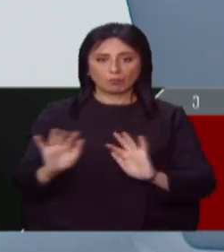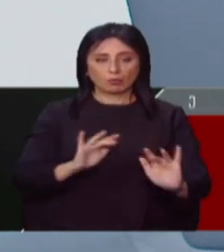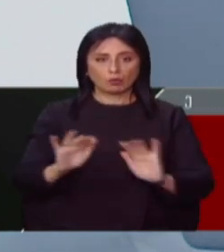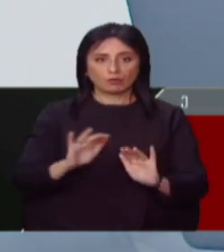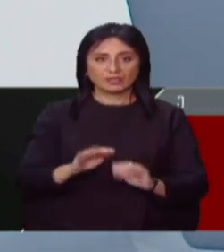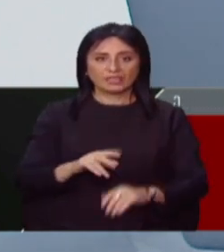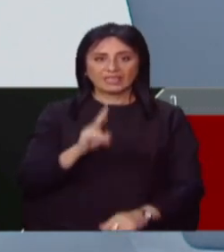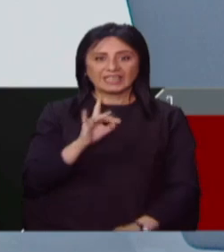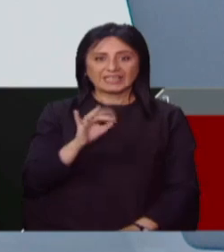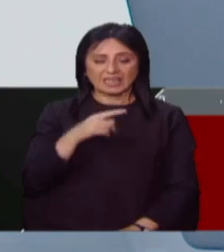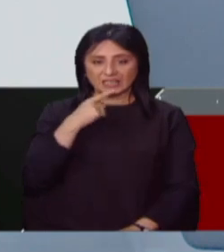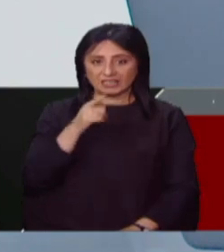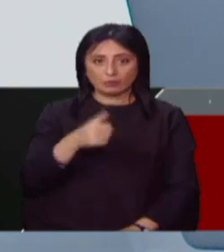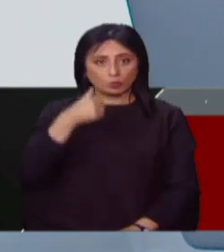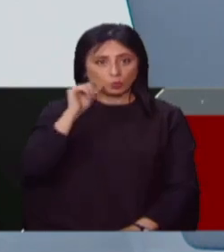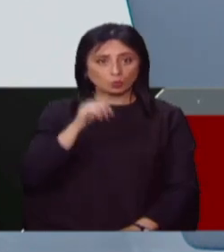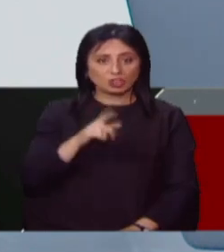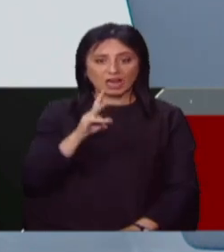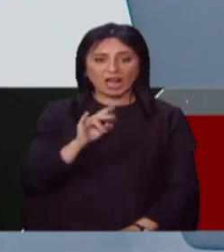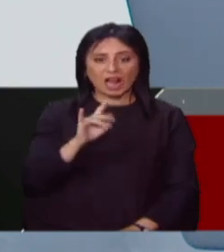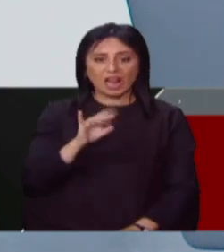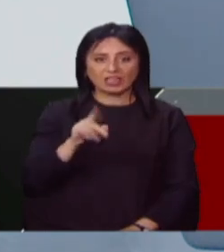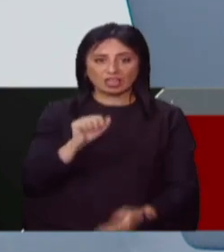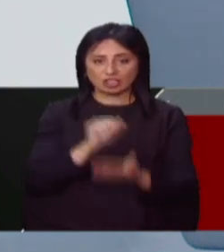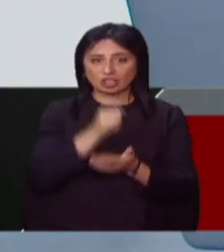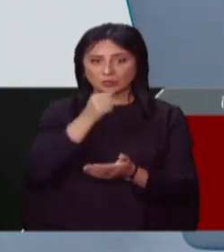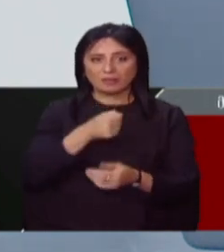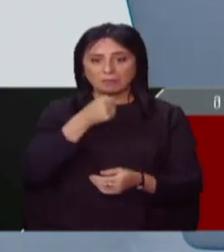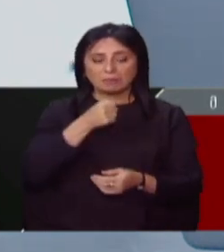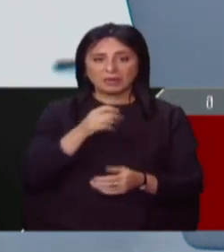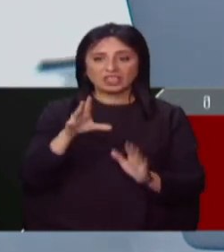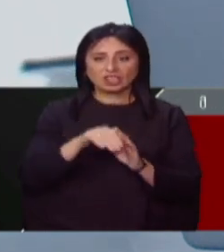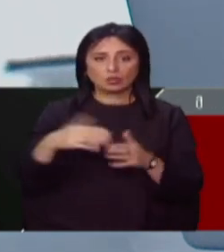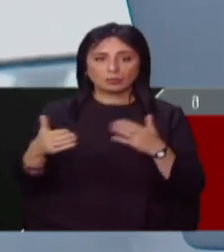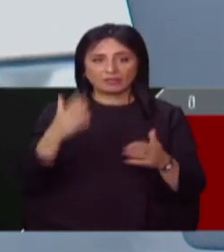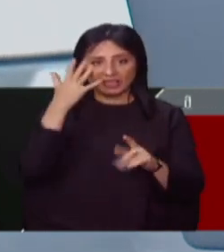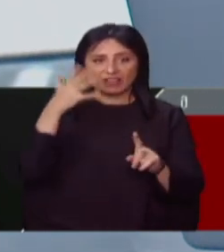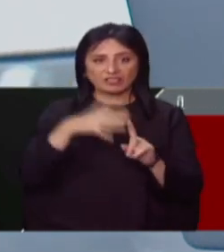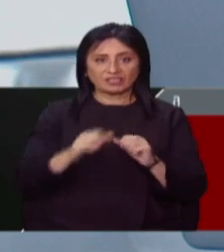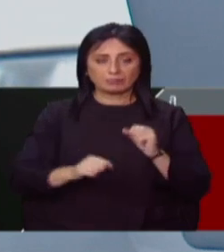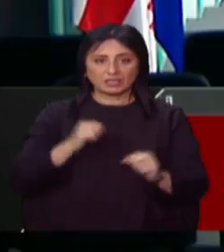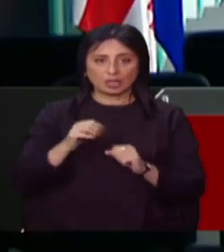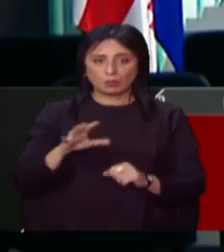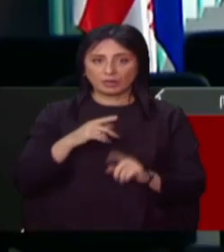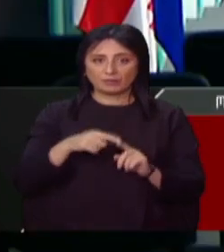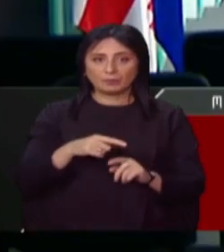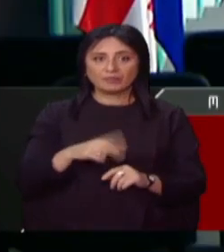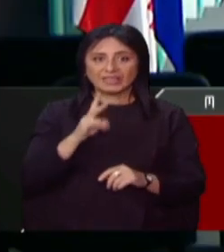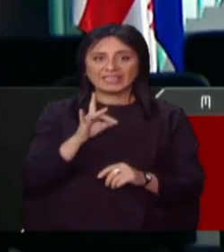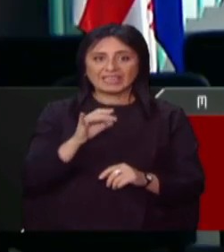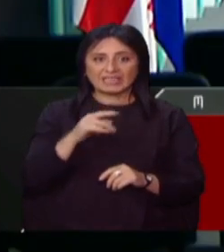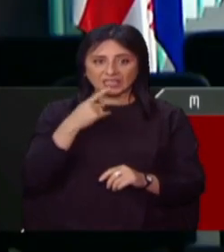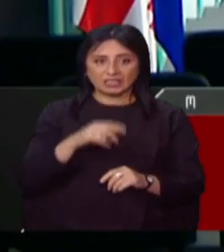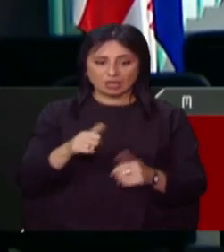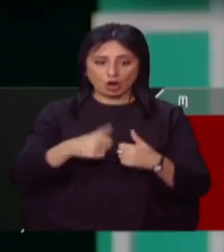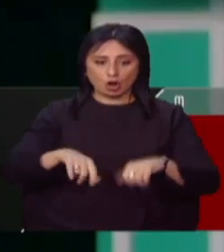პროცესი. დავით კირთაძის განცხადებით გუშინ გიორგი კალანდარიშვილის ბრიფინგი მედიასა და ჩართულ მხარეებზე თავდასხმის მცდელობა იყო. კირთაძის თქმით